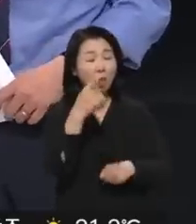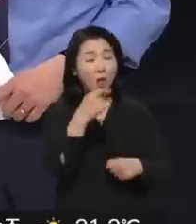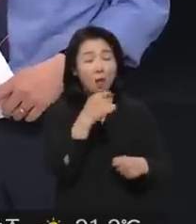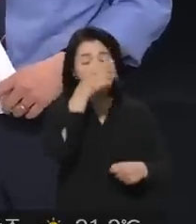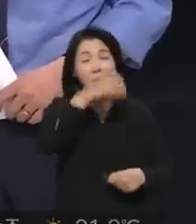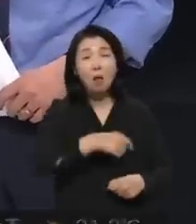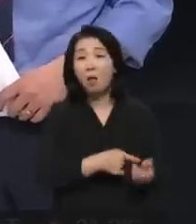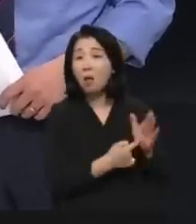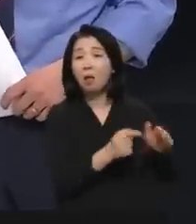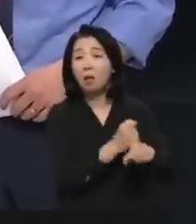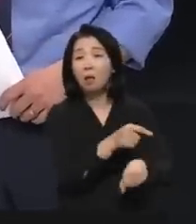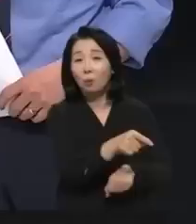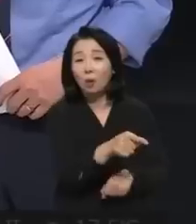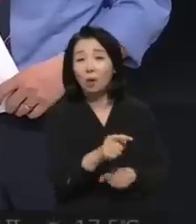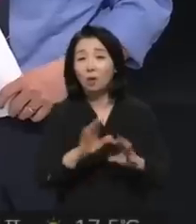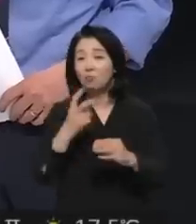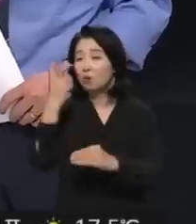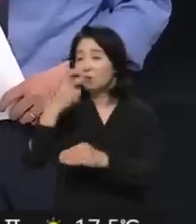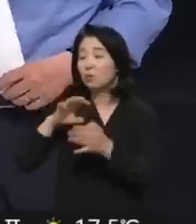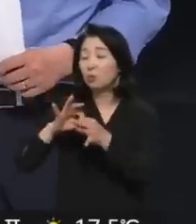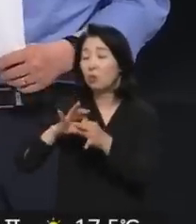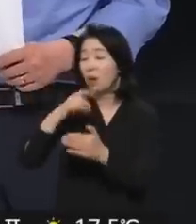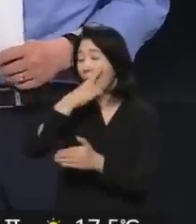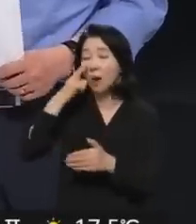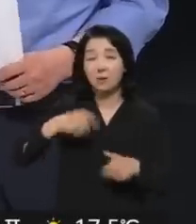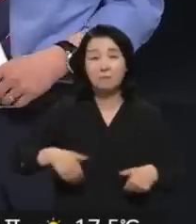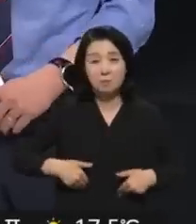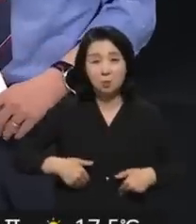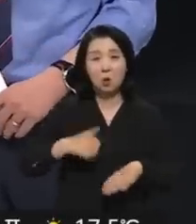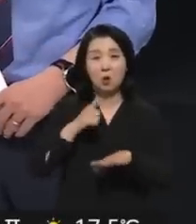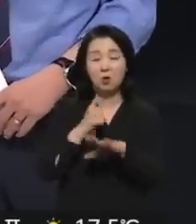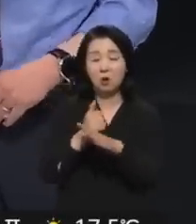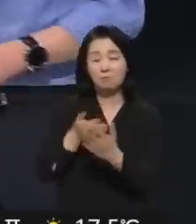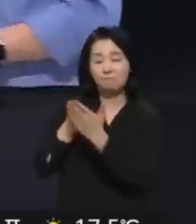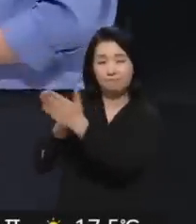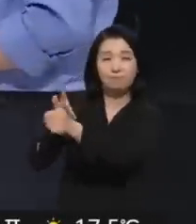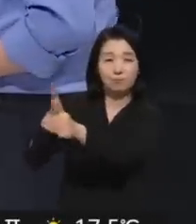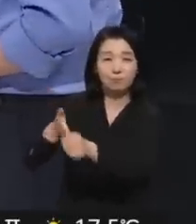나오느냐? 국정조사를 통해 확인하겠다며 요구서를 제출했습니다.